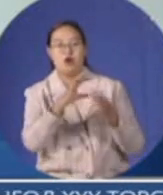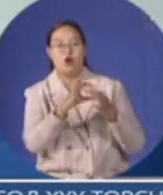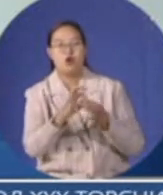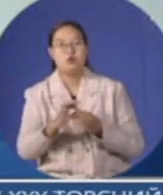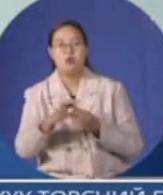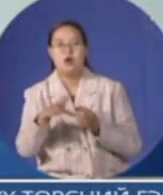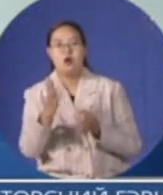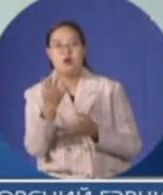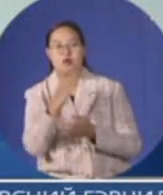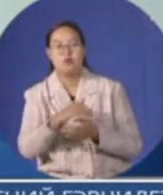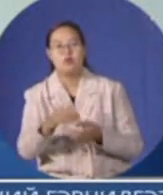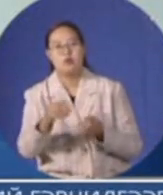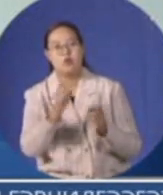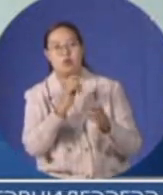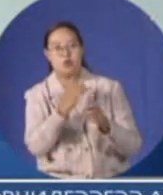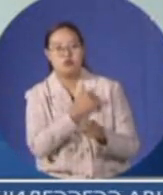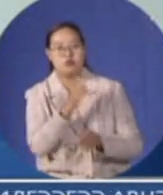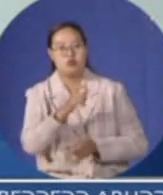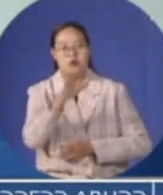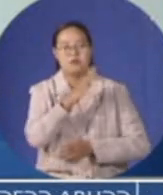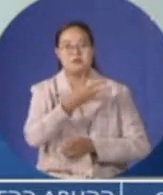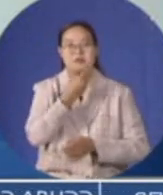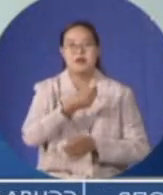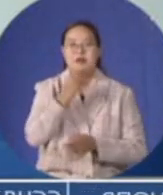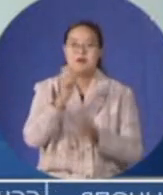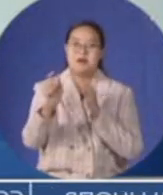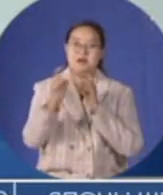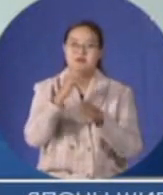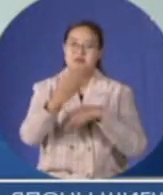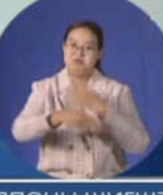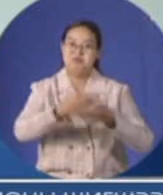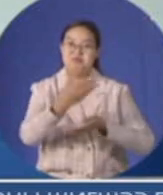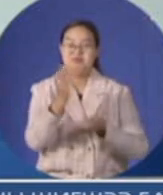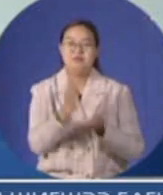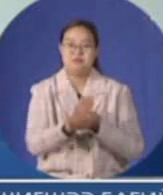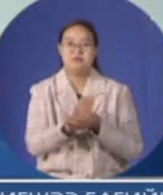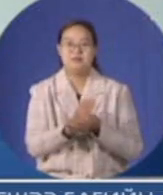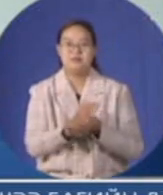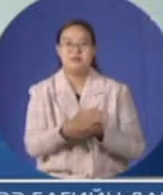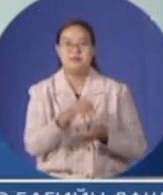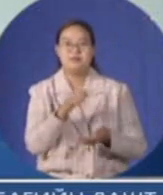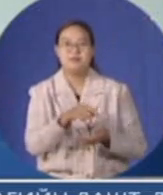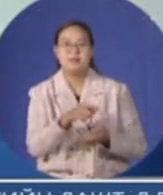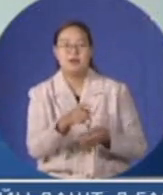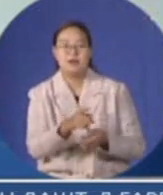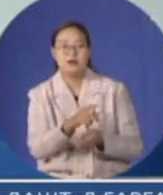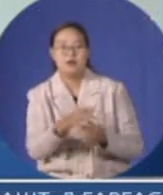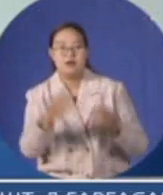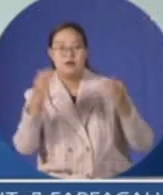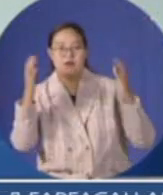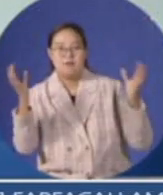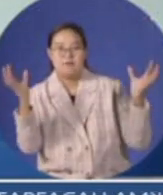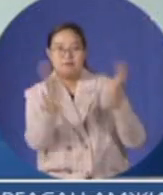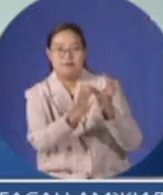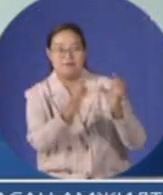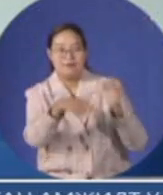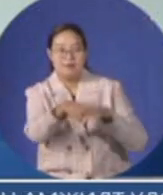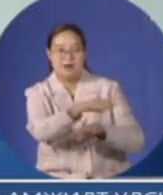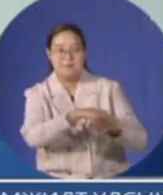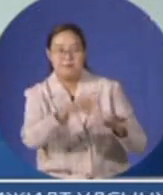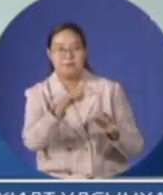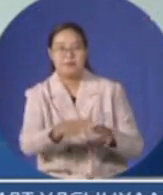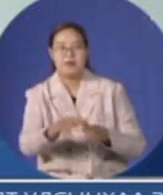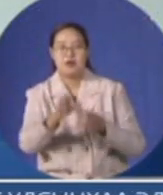сайхан харилцаатай бас ингэ байгаа. Тэгээ бид нар бас энэ заавал тайхамд олон спортын